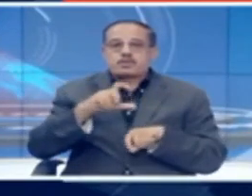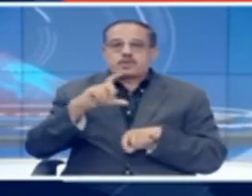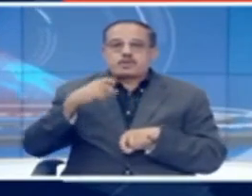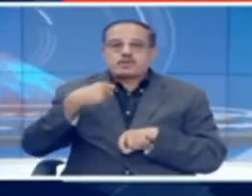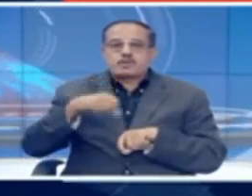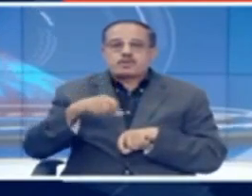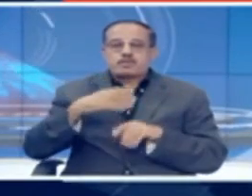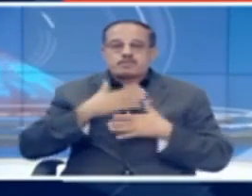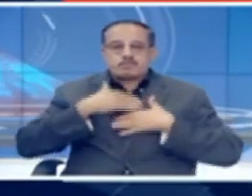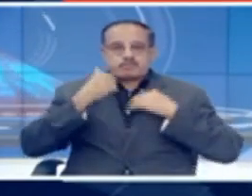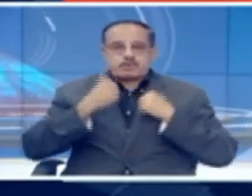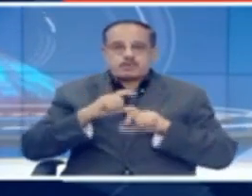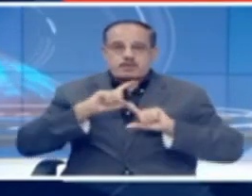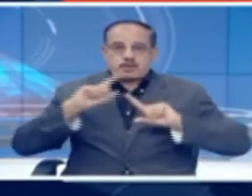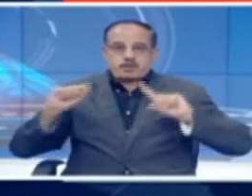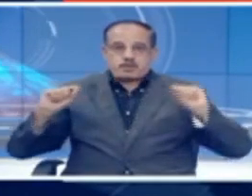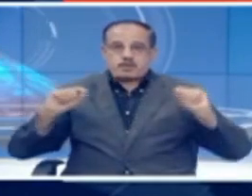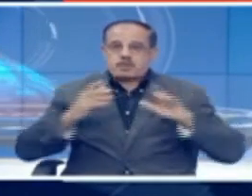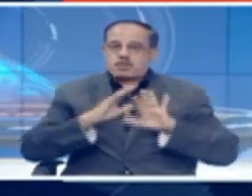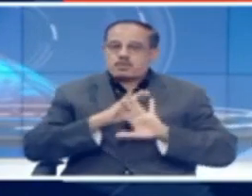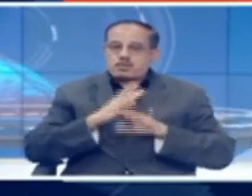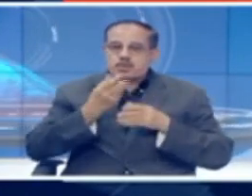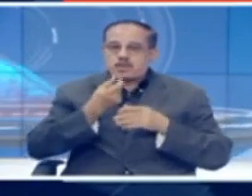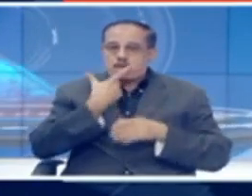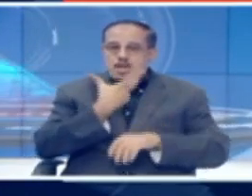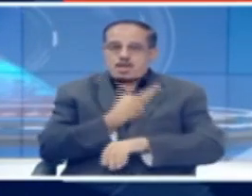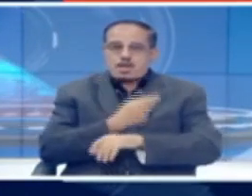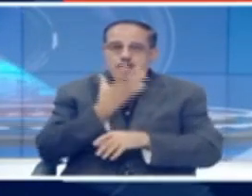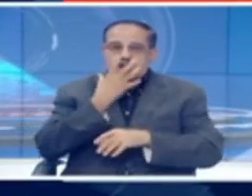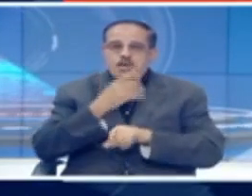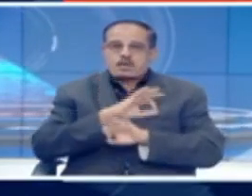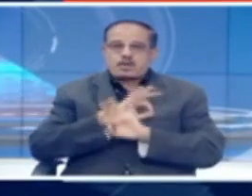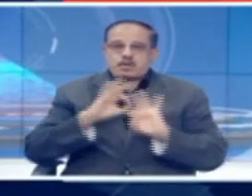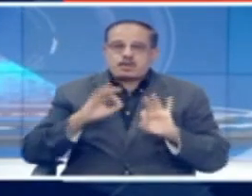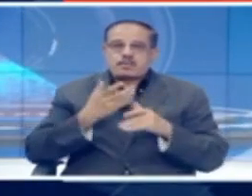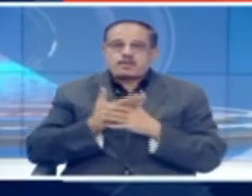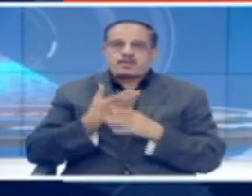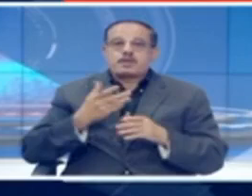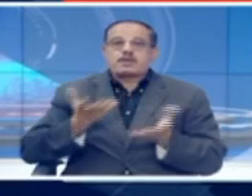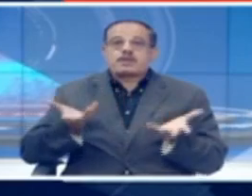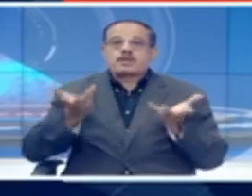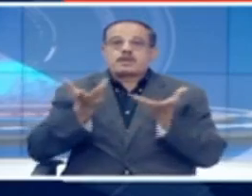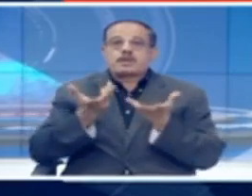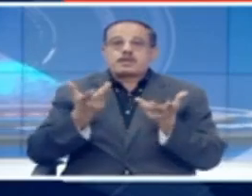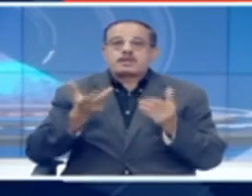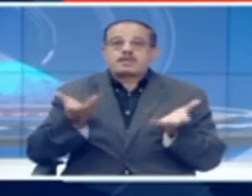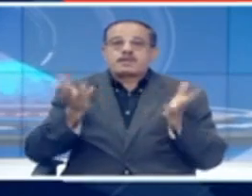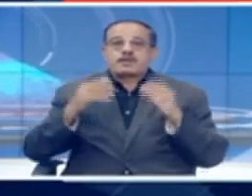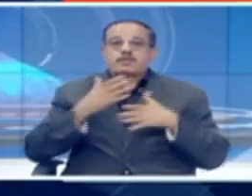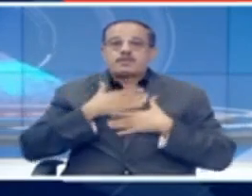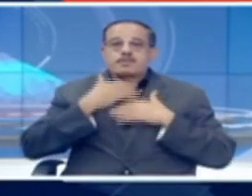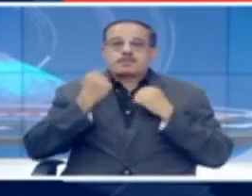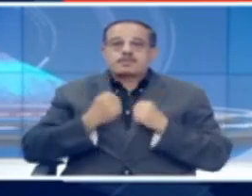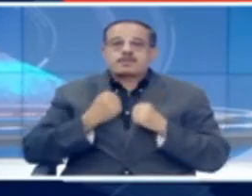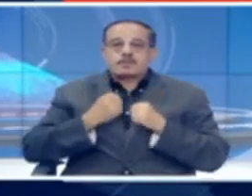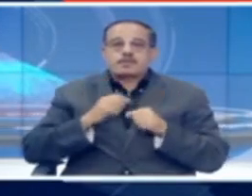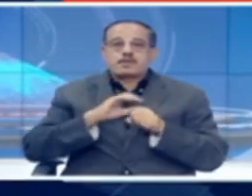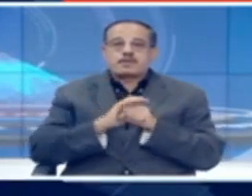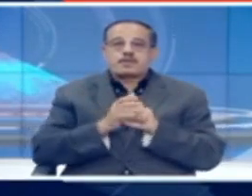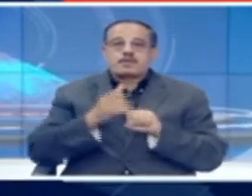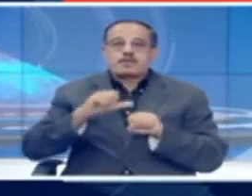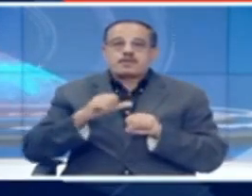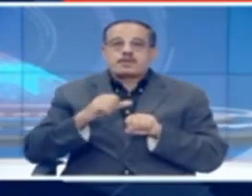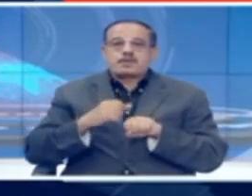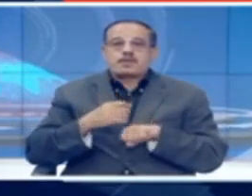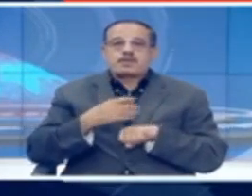إلى خروج 619 متعافيا من الفيروس من المستشفيات، وذلك بعد تلقيهم الرعاية الطبية